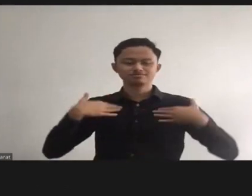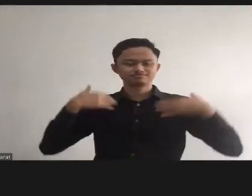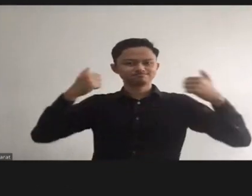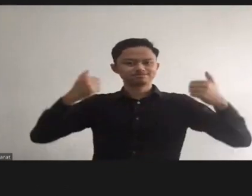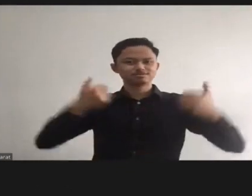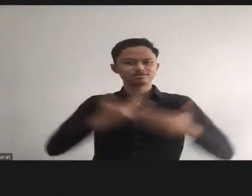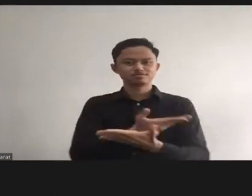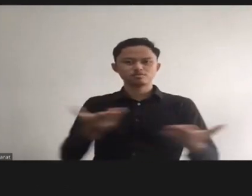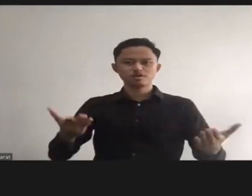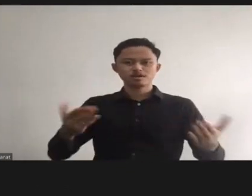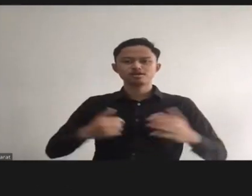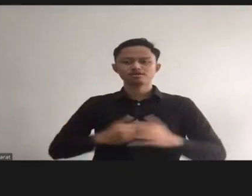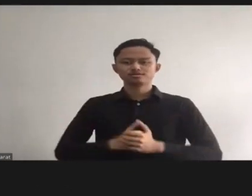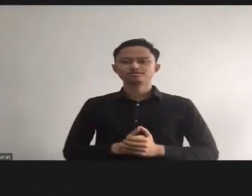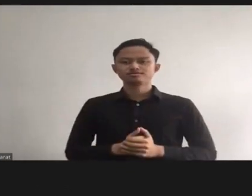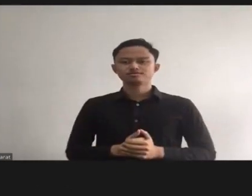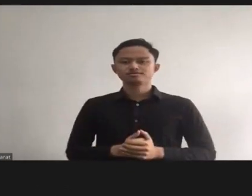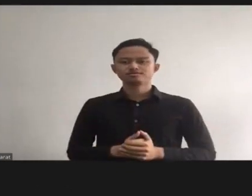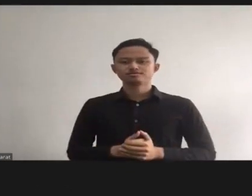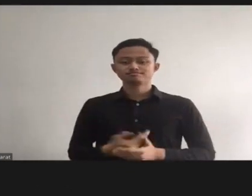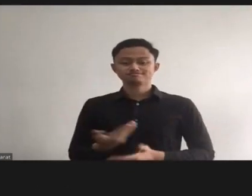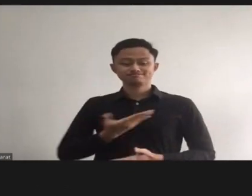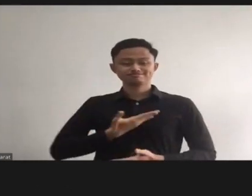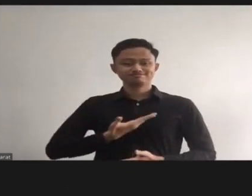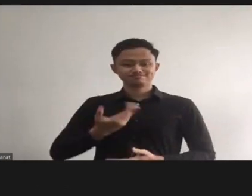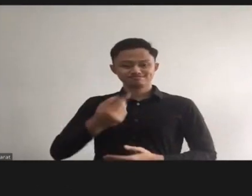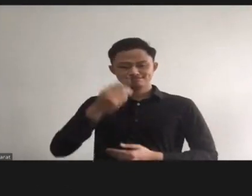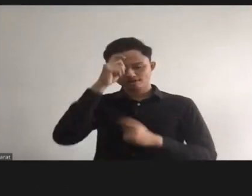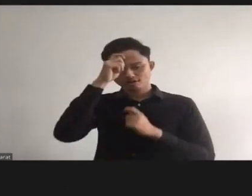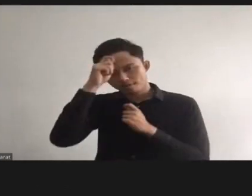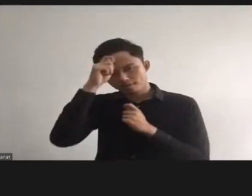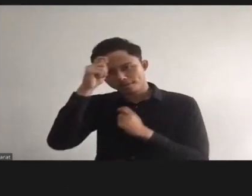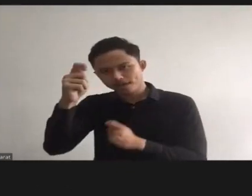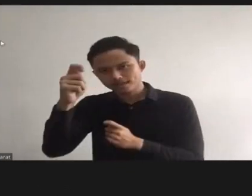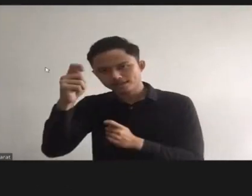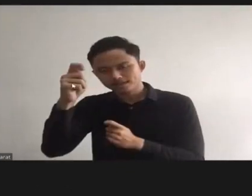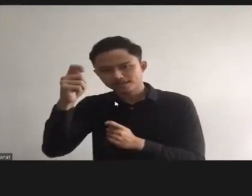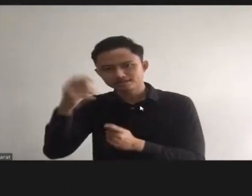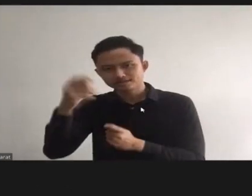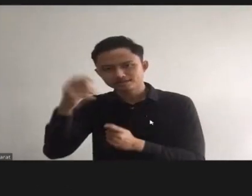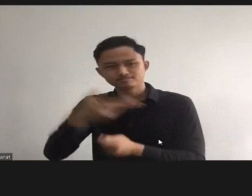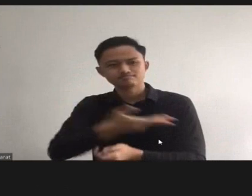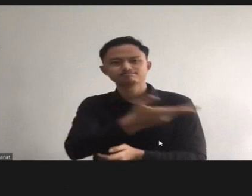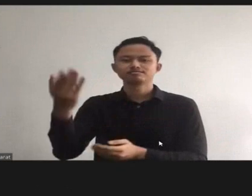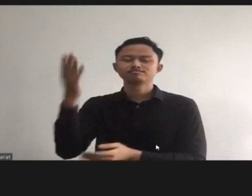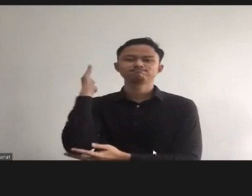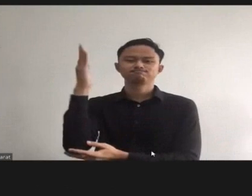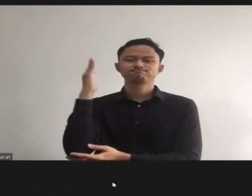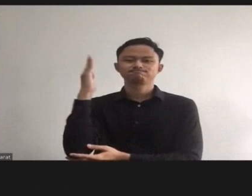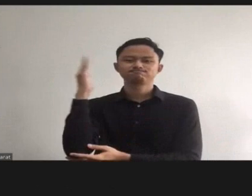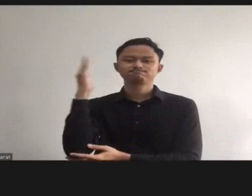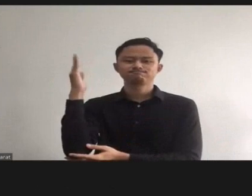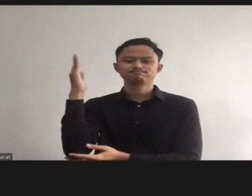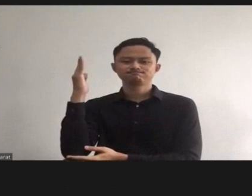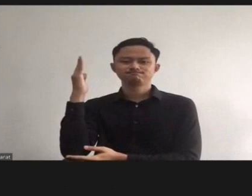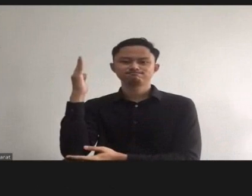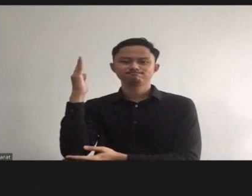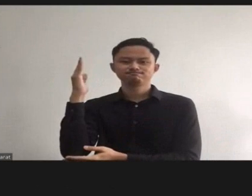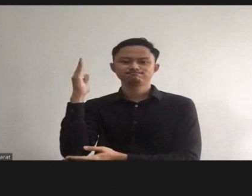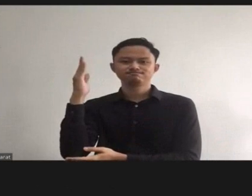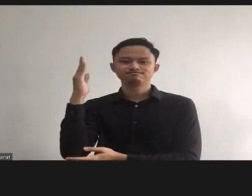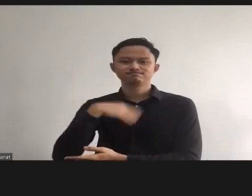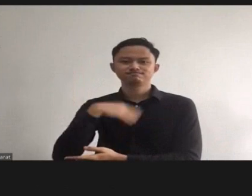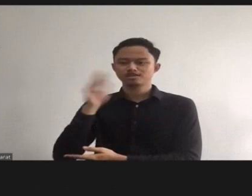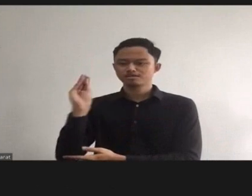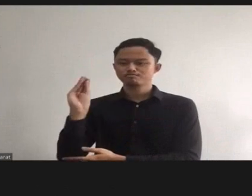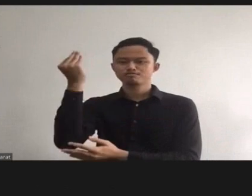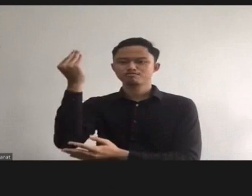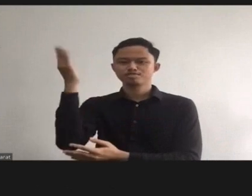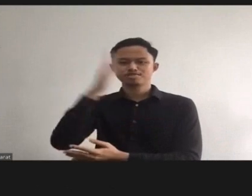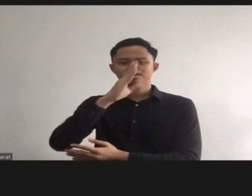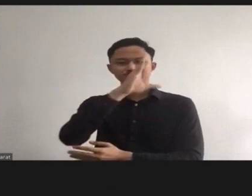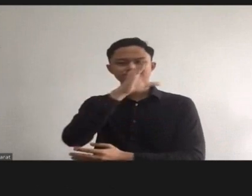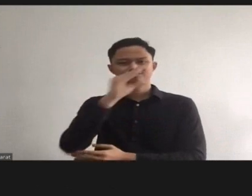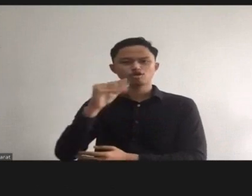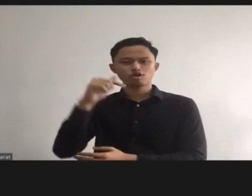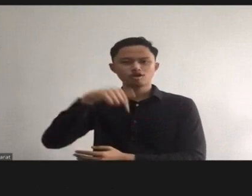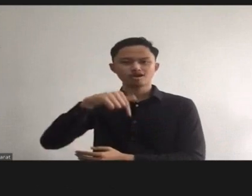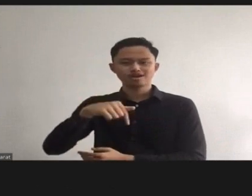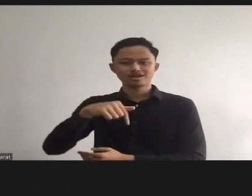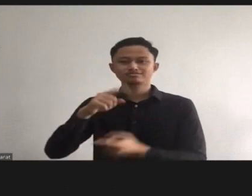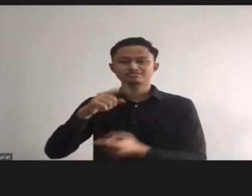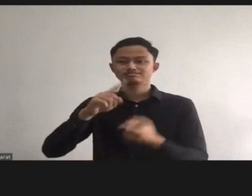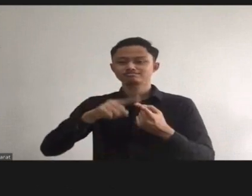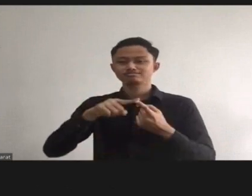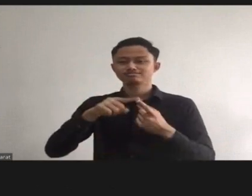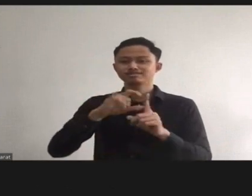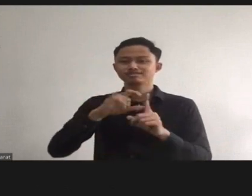semua. Yang kami hormati para panelis webinar pada sore hari ini, yaitu Bapak Dirjen